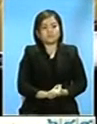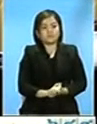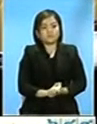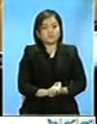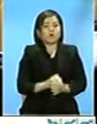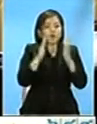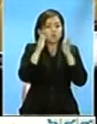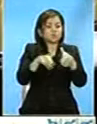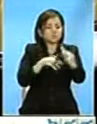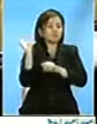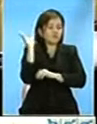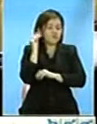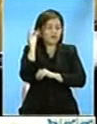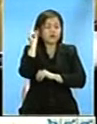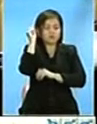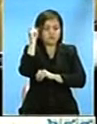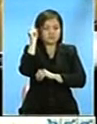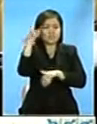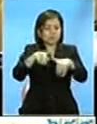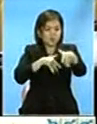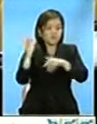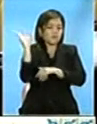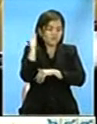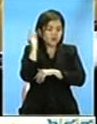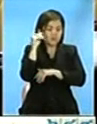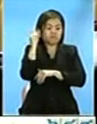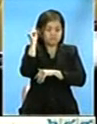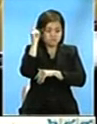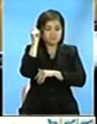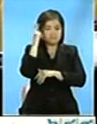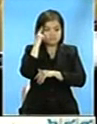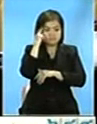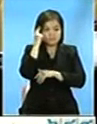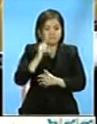คนฟังเขาเข้าใจฮะคนฟังเขาเข้าใจฮะ